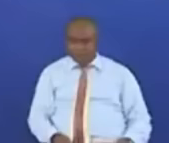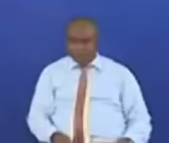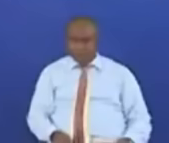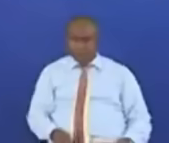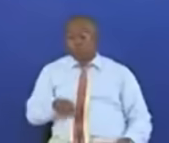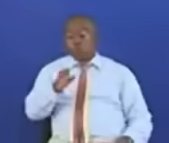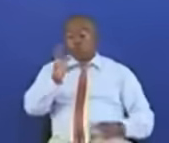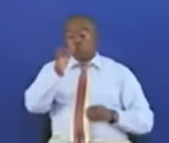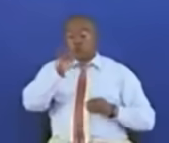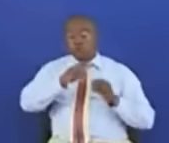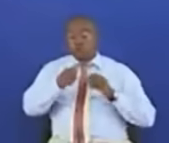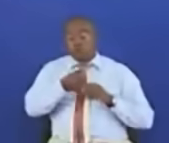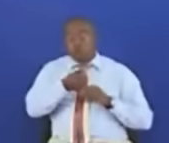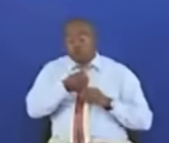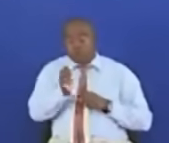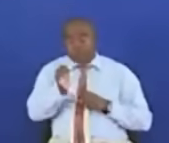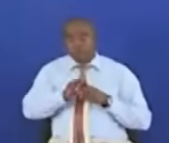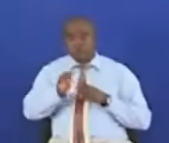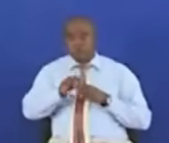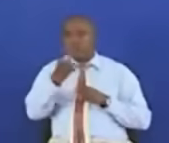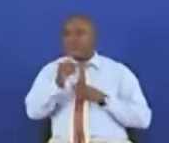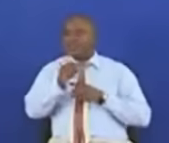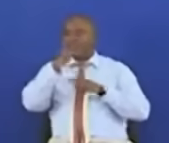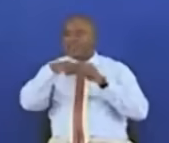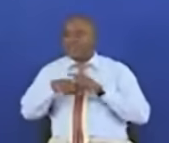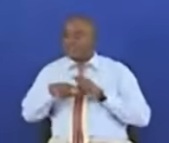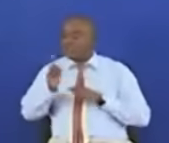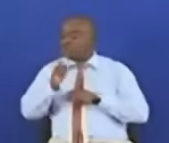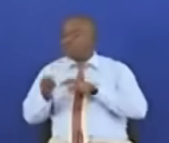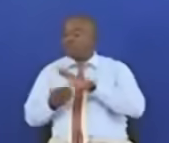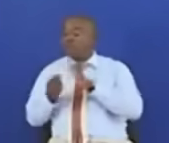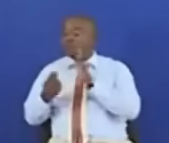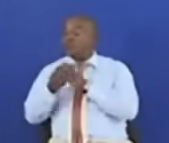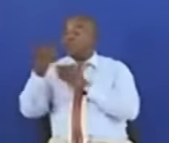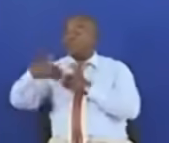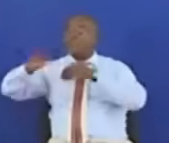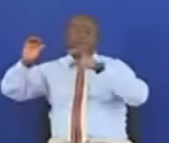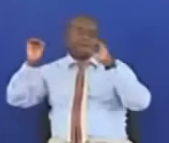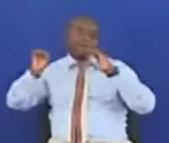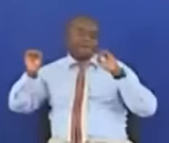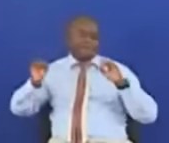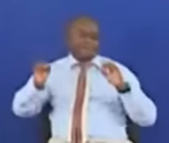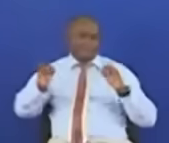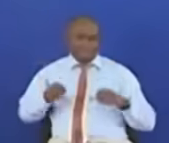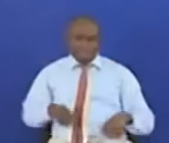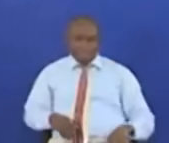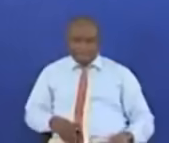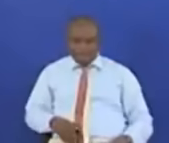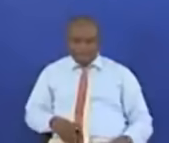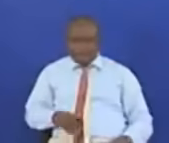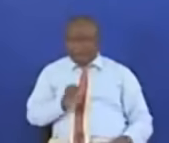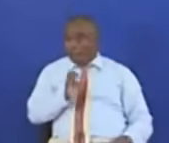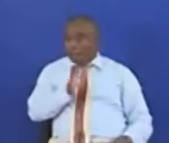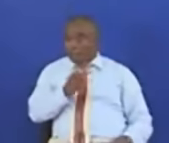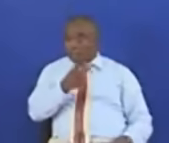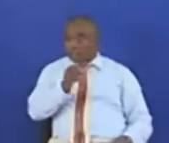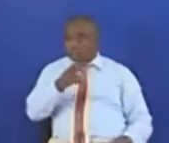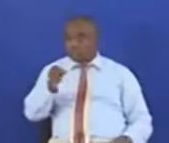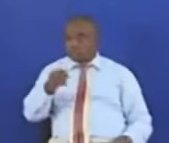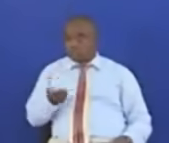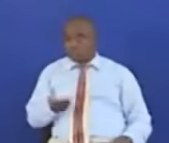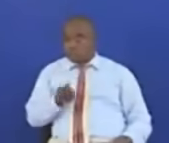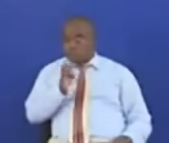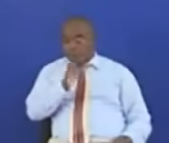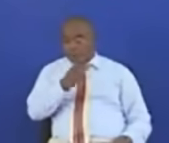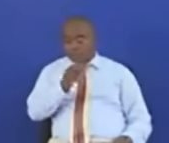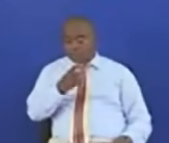wenyewe bila kupewa hata sentano na mtu mwingine yoyote. Kini mwaka 2020. Mwaka